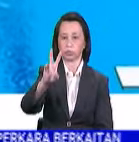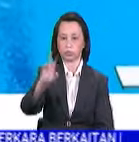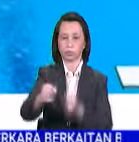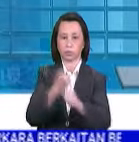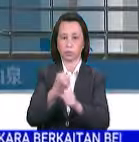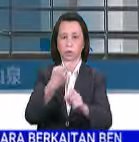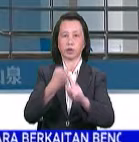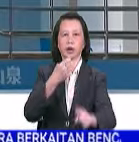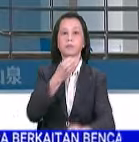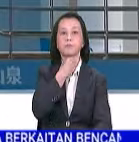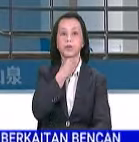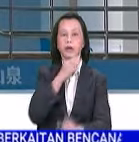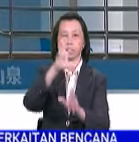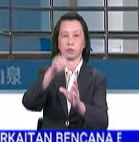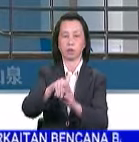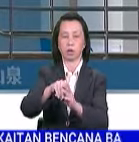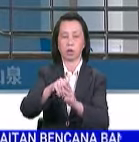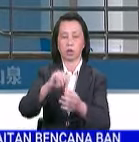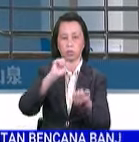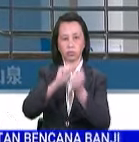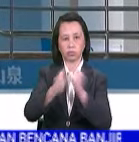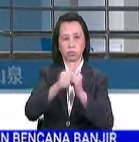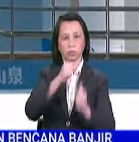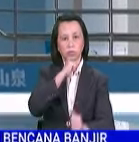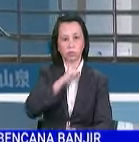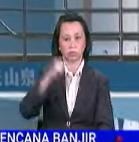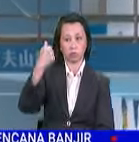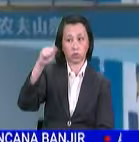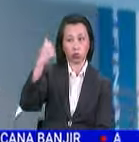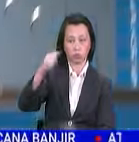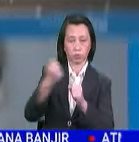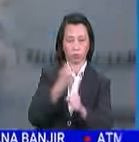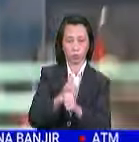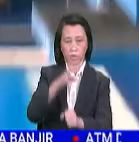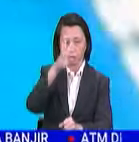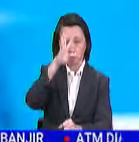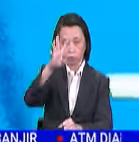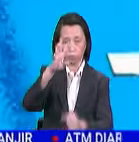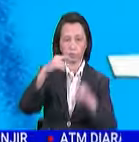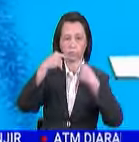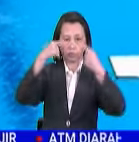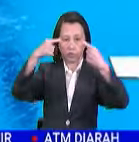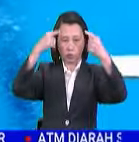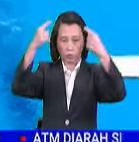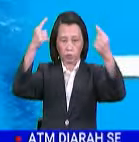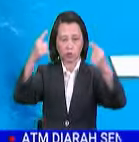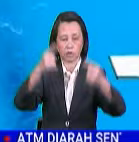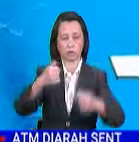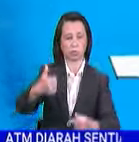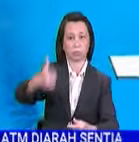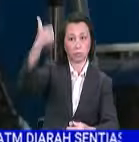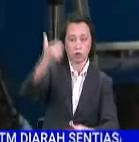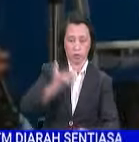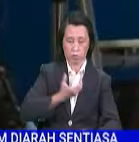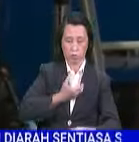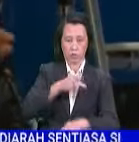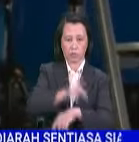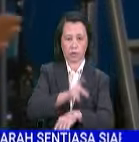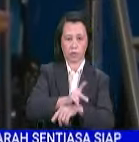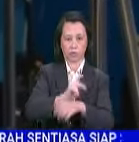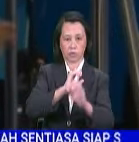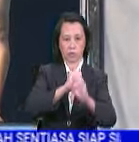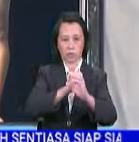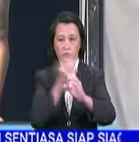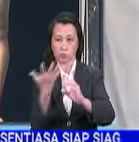tahun dari Perak itu mula menceburi sukan terjun pada usia 10 tahun dan mencipta beberapa kejayaan, antaranya memenangi pingat Perak Sukan